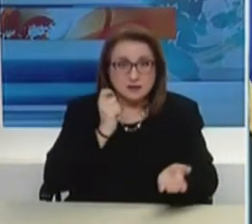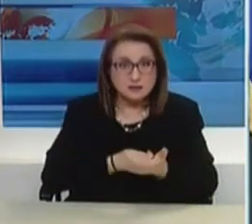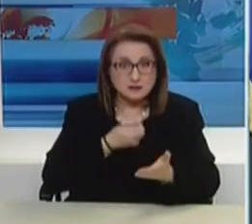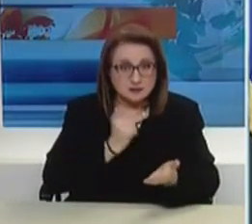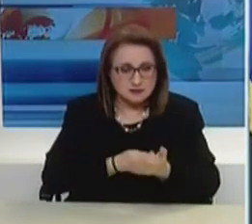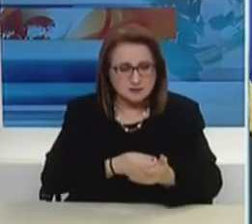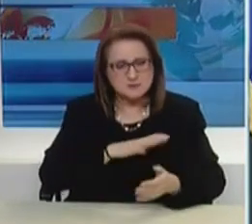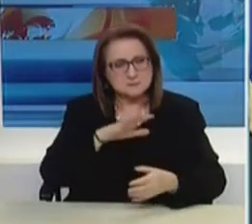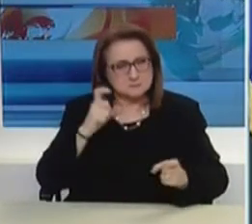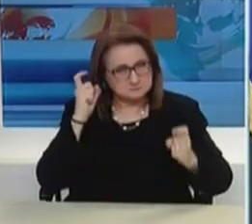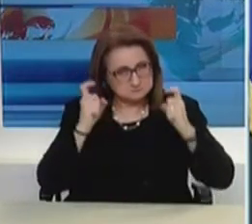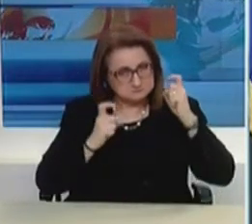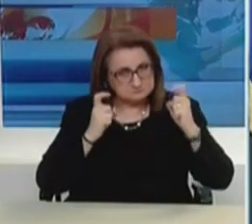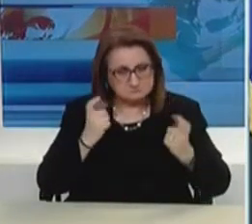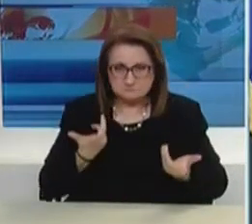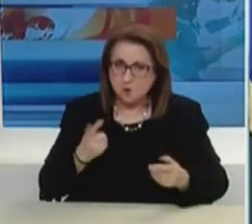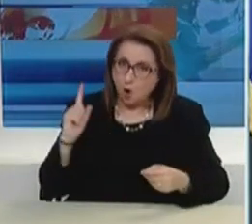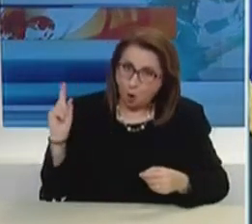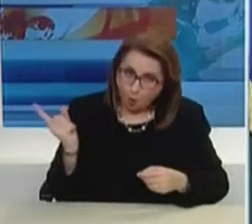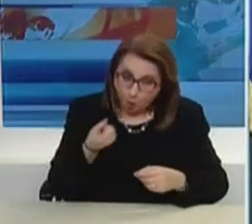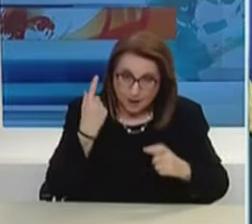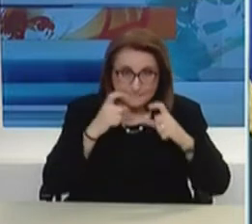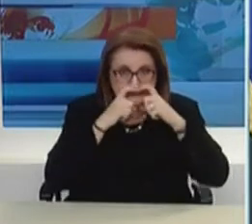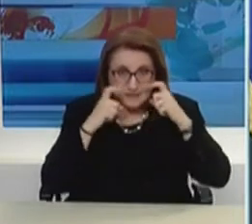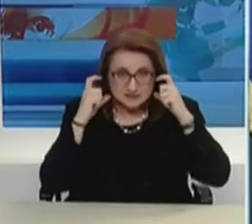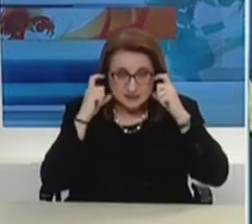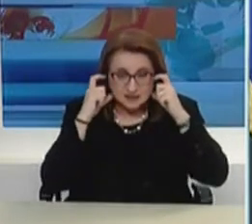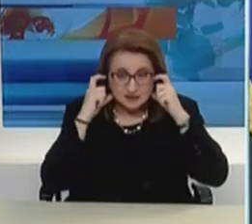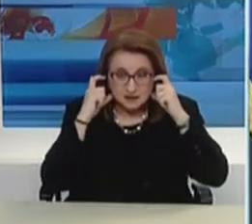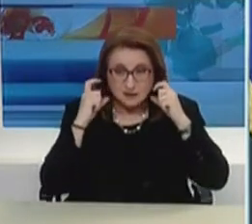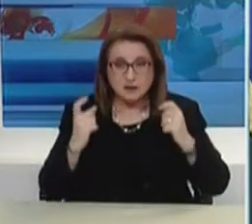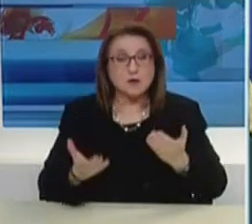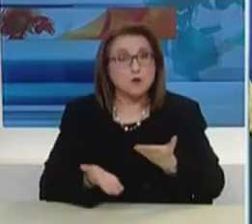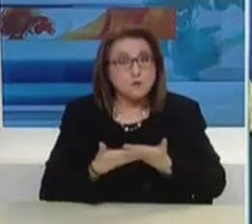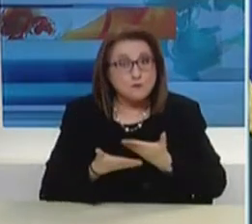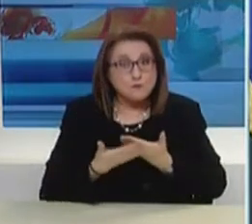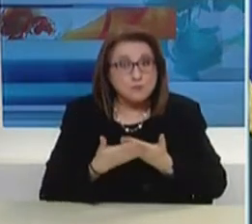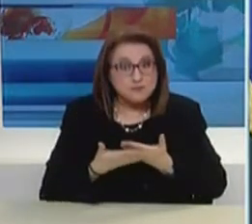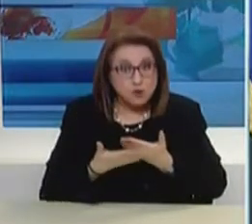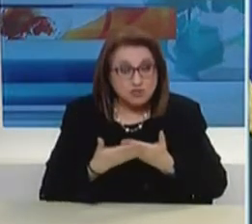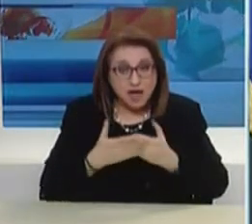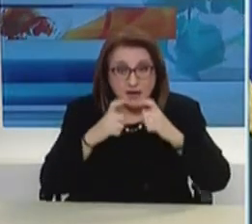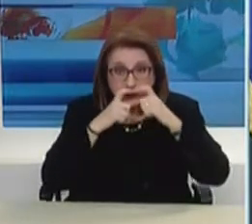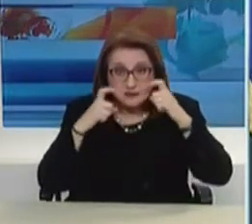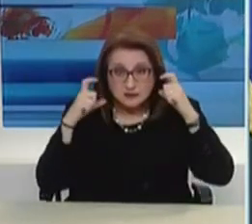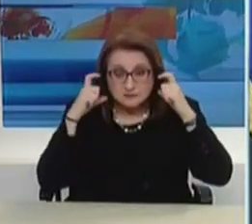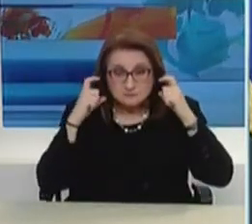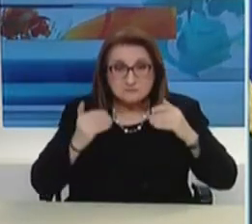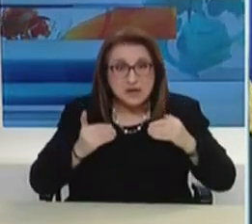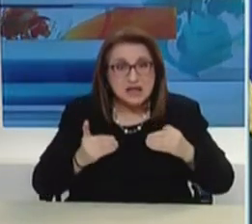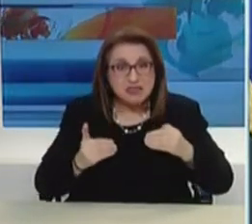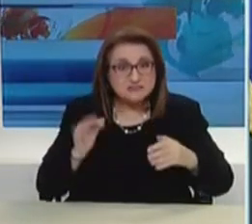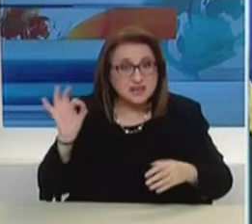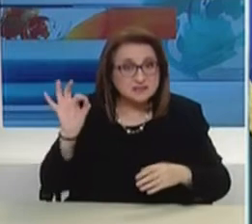που αναδύεται είναι, θα μπορούσαν όλοι να φορούν μάσκες προσώπου, να μας βοηθήσουν έτσι να επιβραδύνουμε την πανδημία? Ο Παγκόσμιος